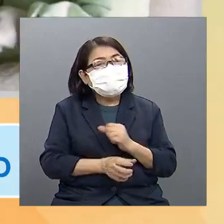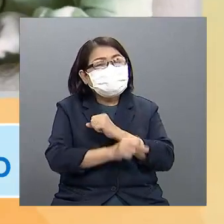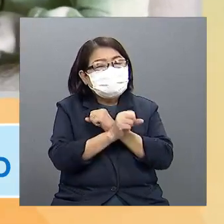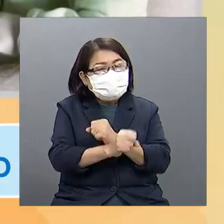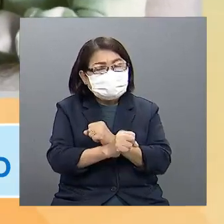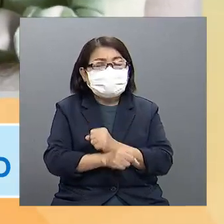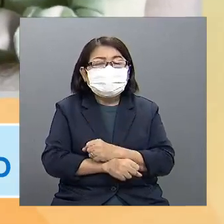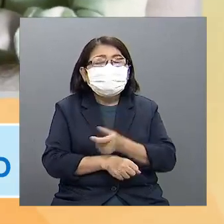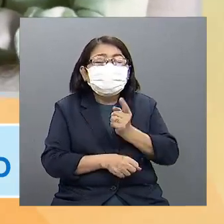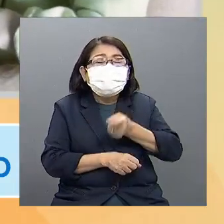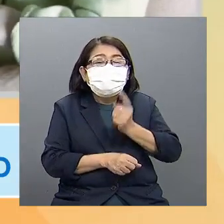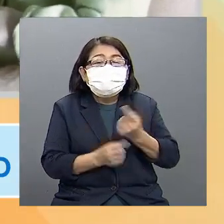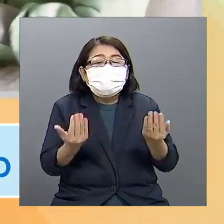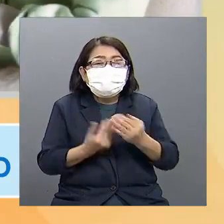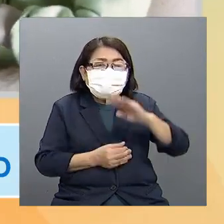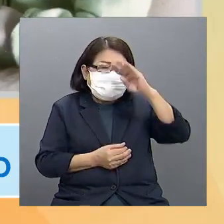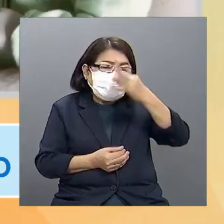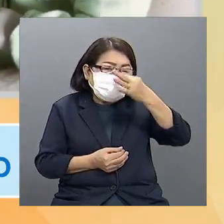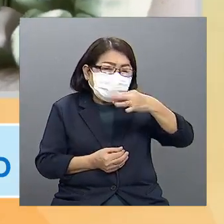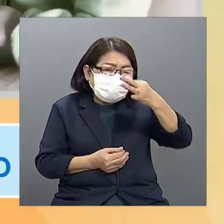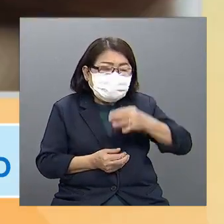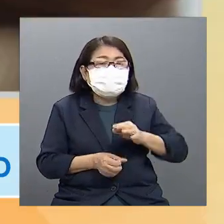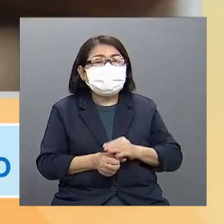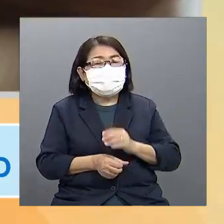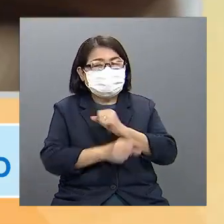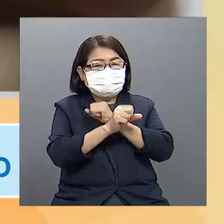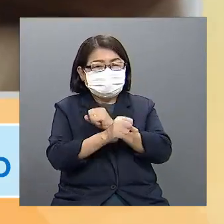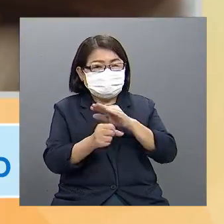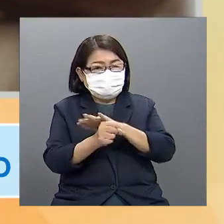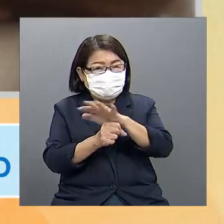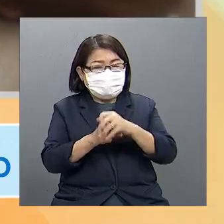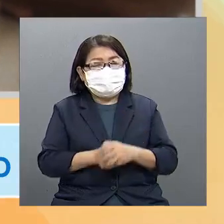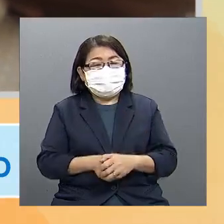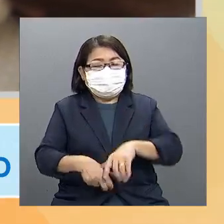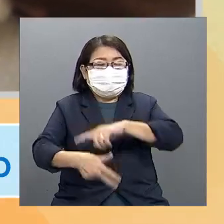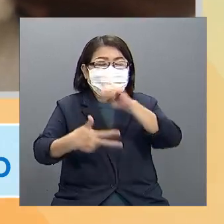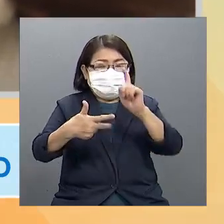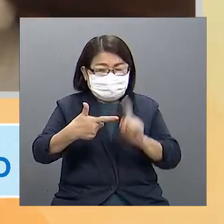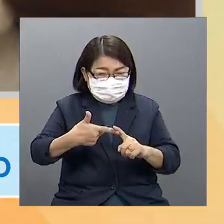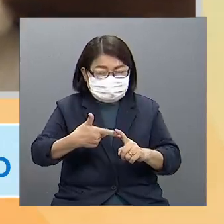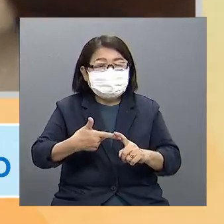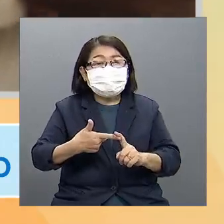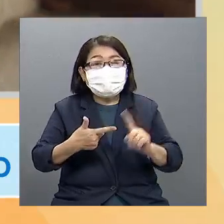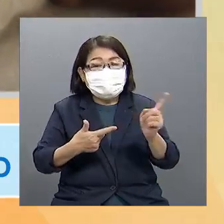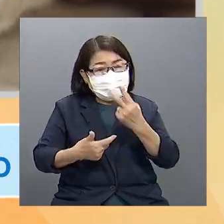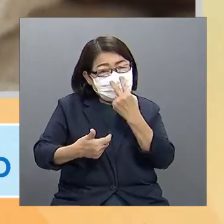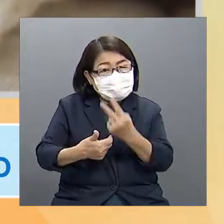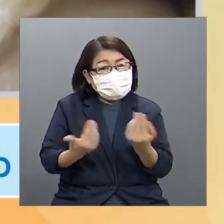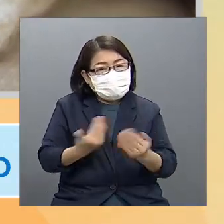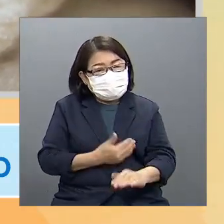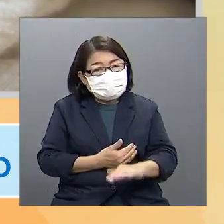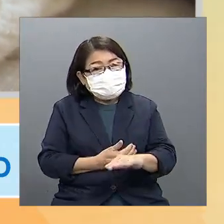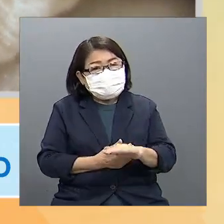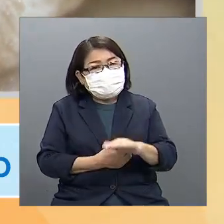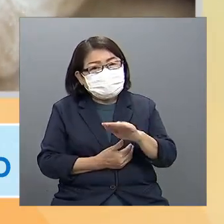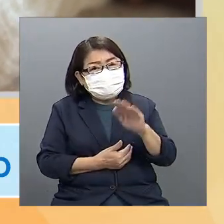ะคะเรื่องที่สองก็คือเรื่องการเรียนรู้หรือตัวพัฒนาการซึ่งถ้าเราดูง่ายๆก็จะไปเชื่อมโยงกับเรื่องการ